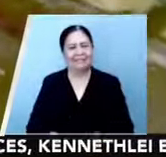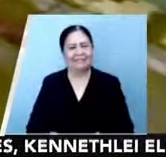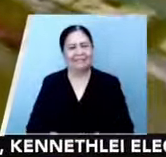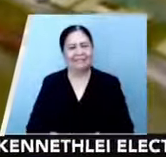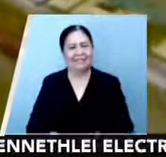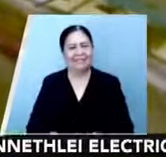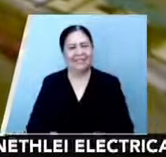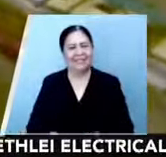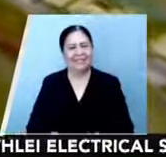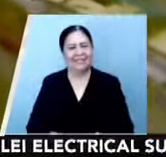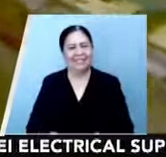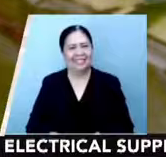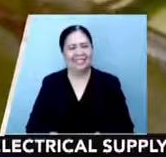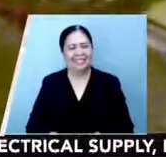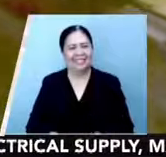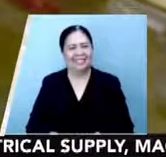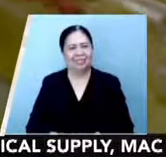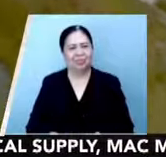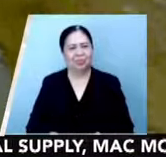Yeah!